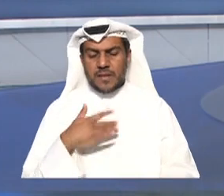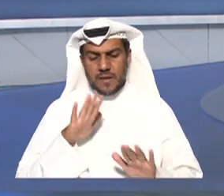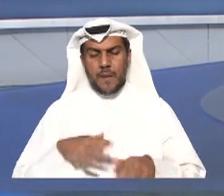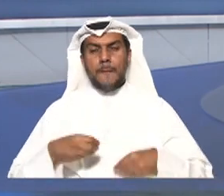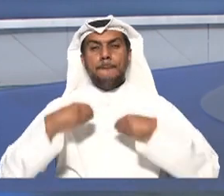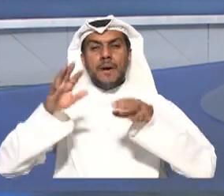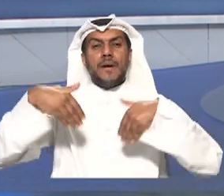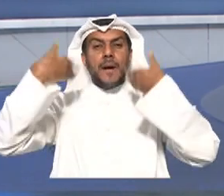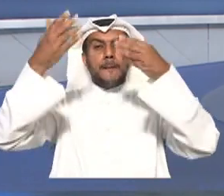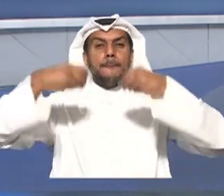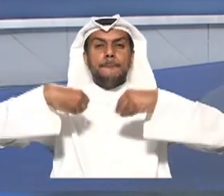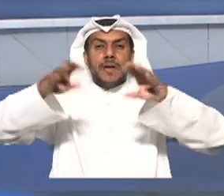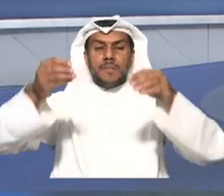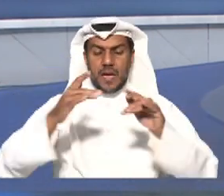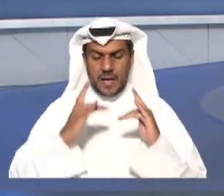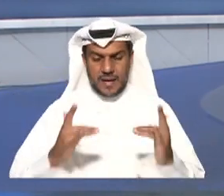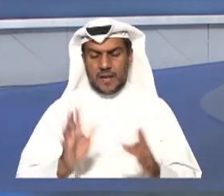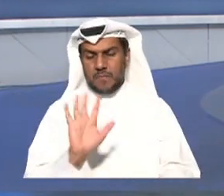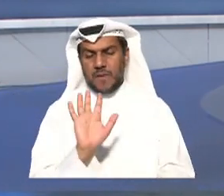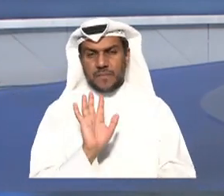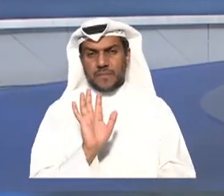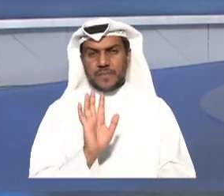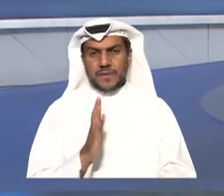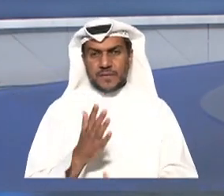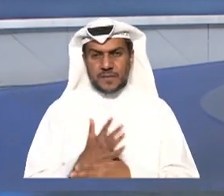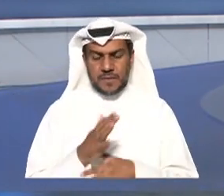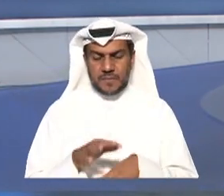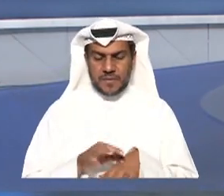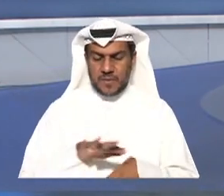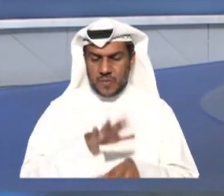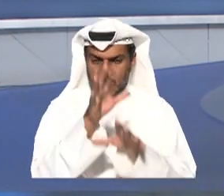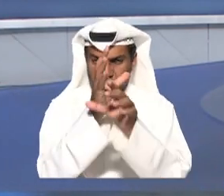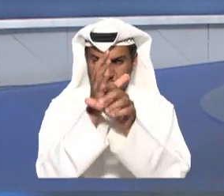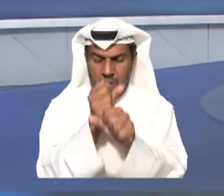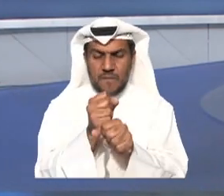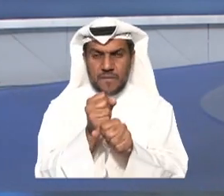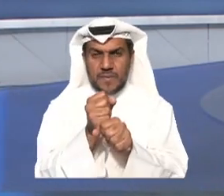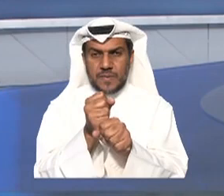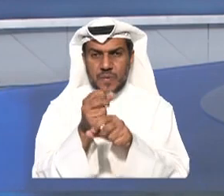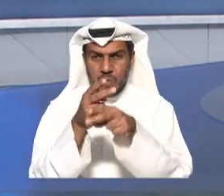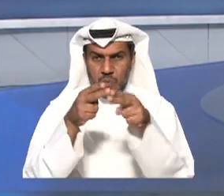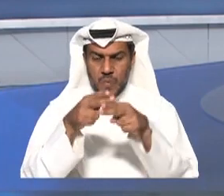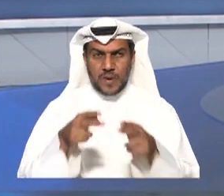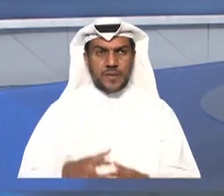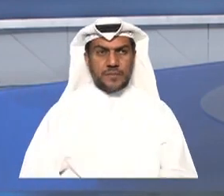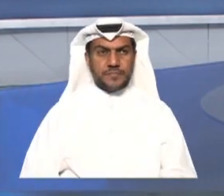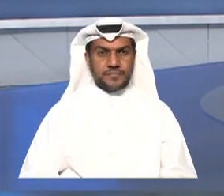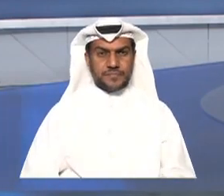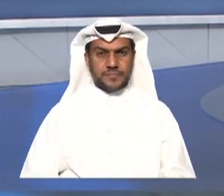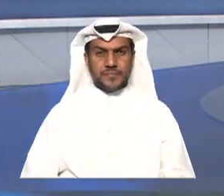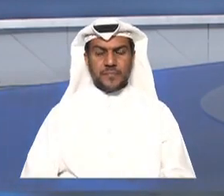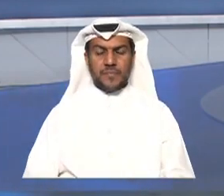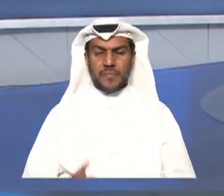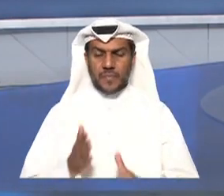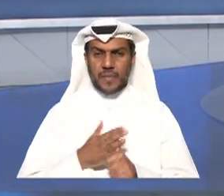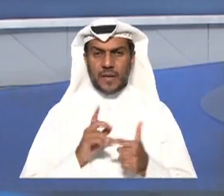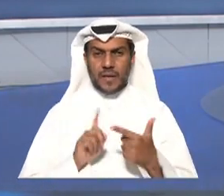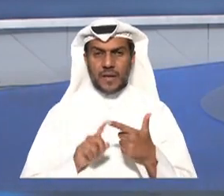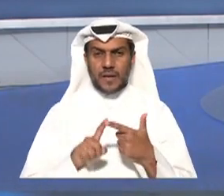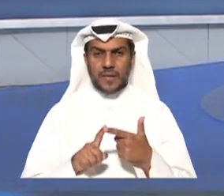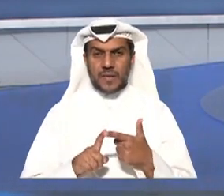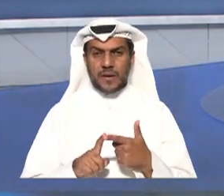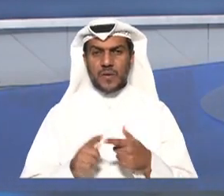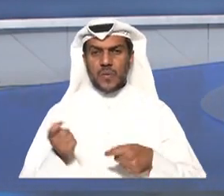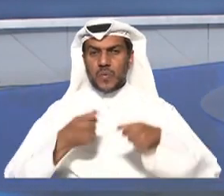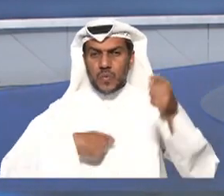التي اتخذها مجلس الوزراء حفاظا على سلامة المواطنين والمقيمين في دولة الكويت. كما شهدت المجمعات